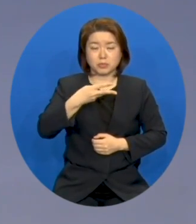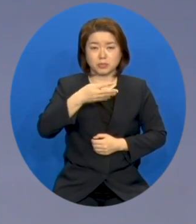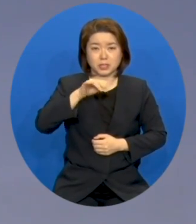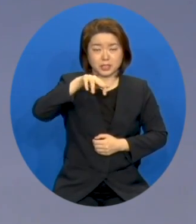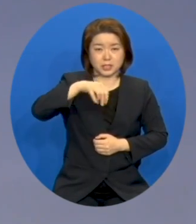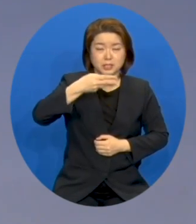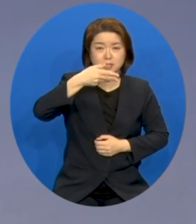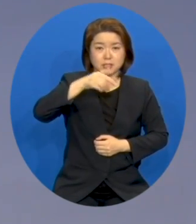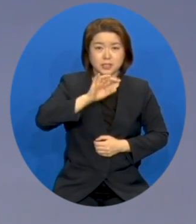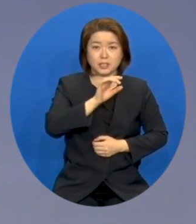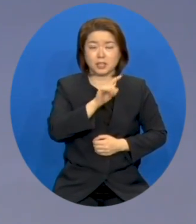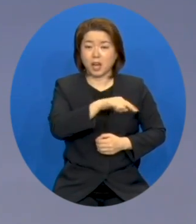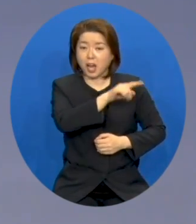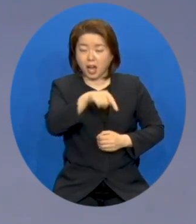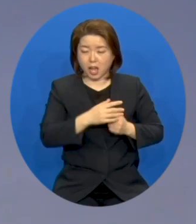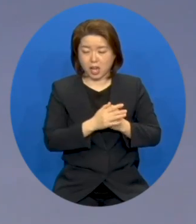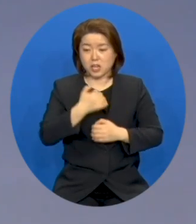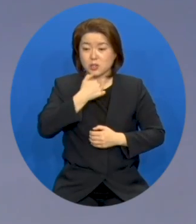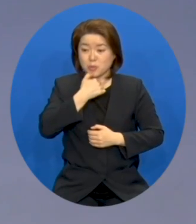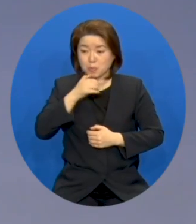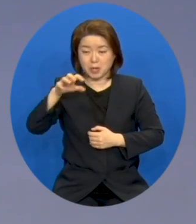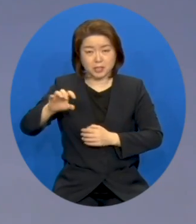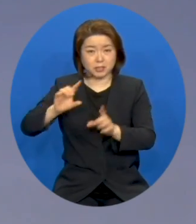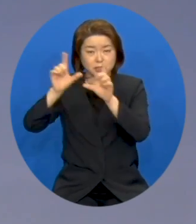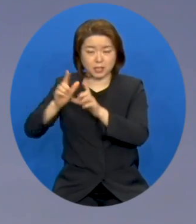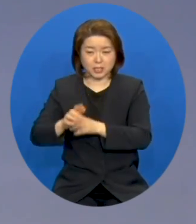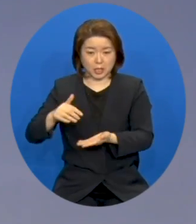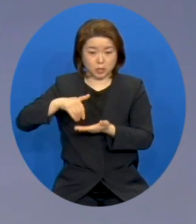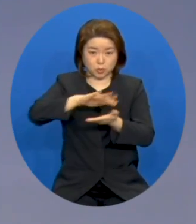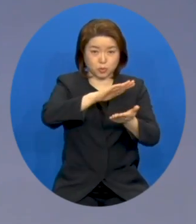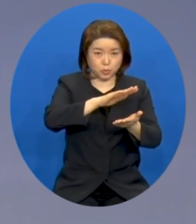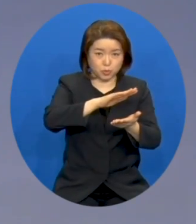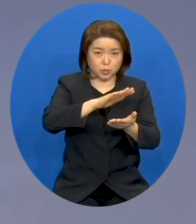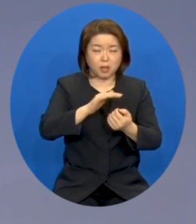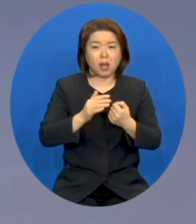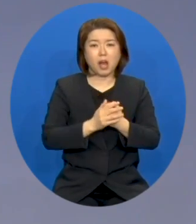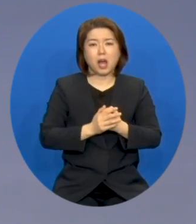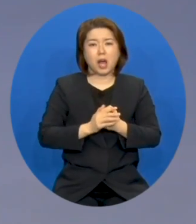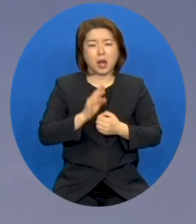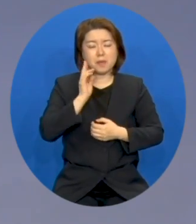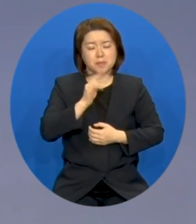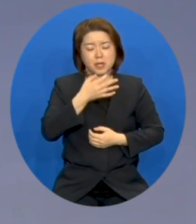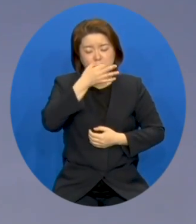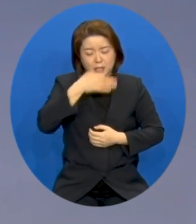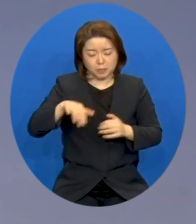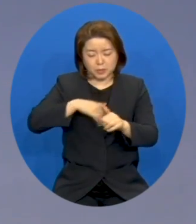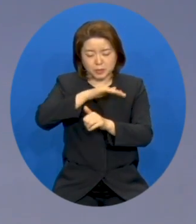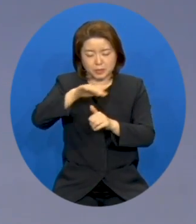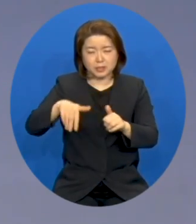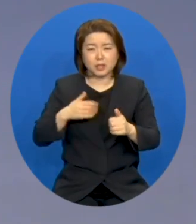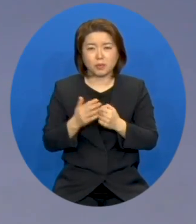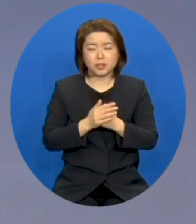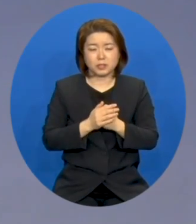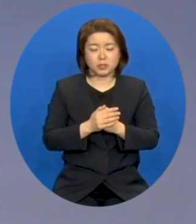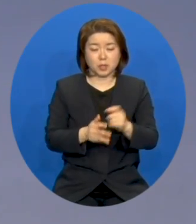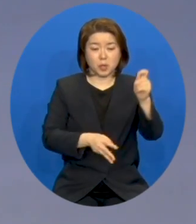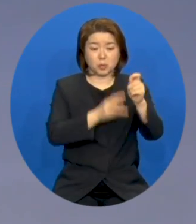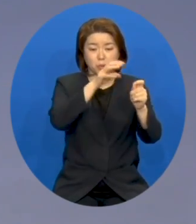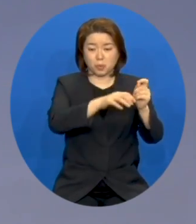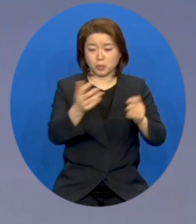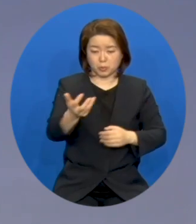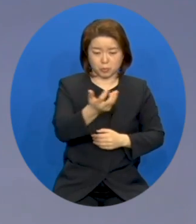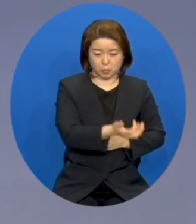로마에서 살다가 추방을 당해서, 그래서 아주 힘든 상황에서 고린도로